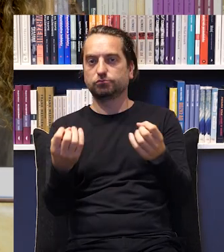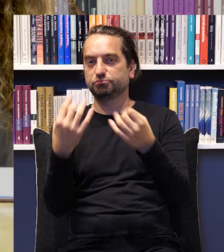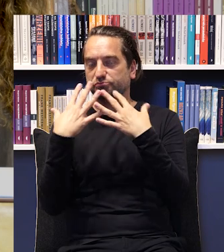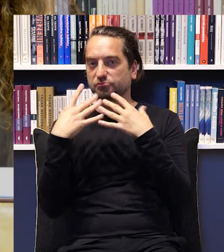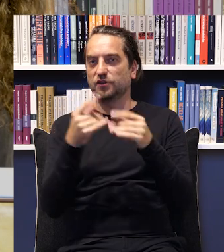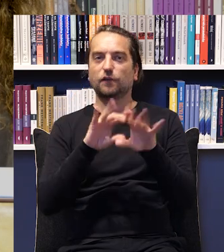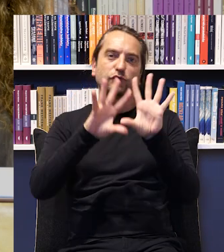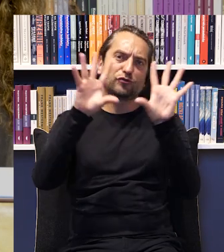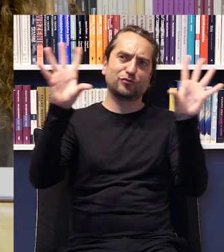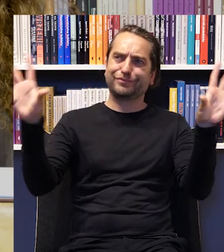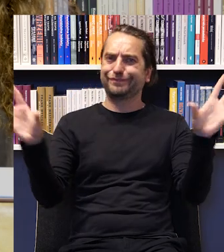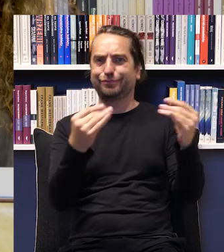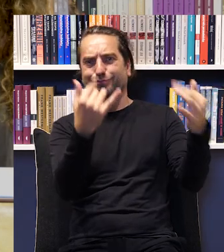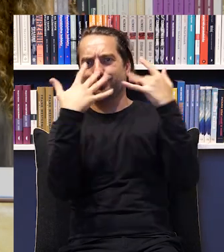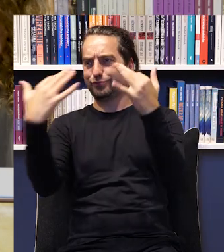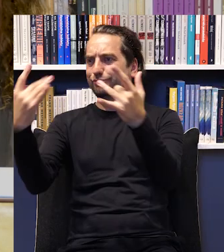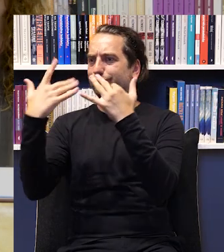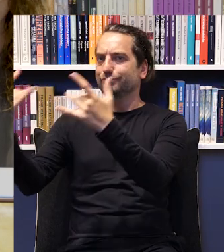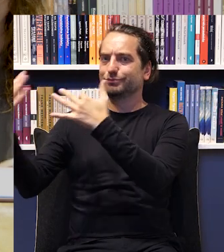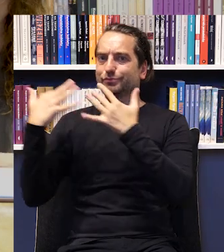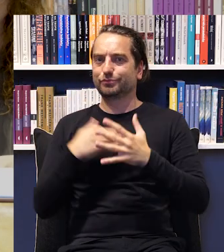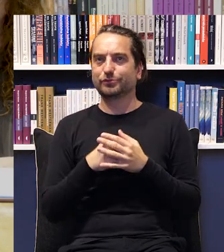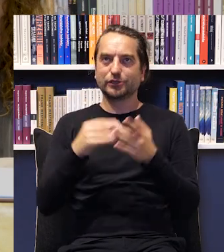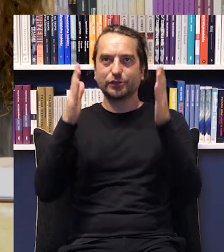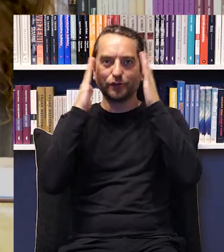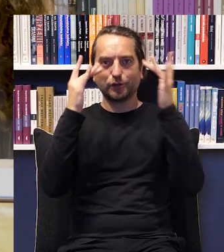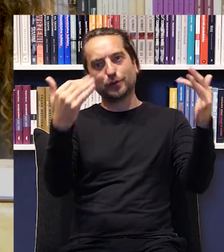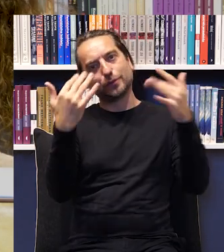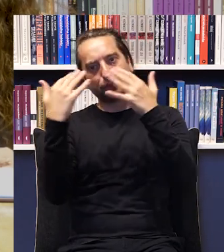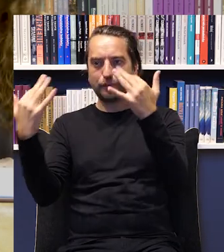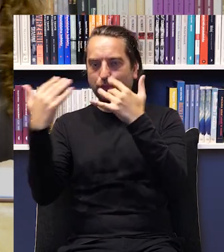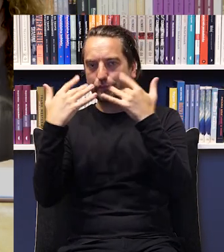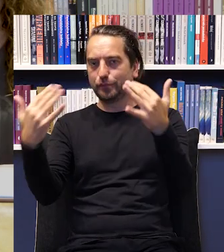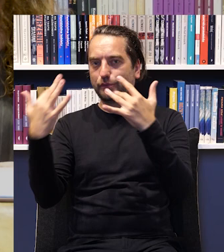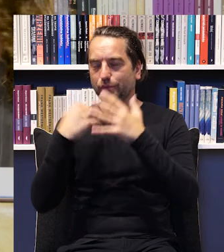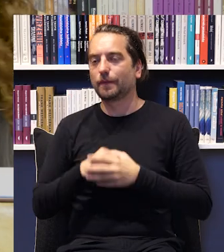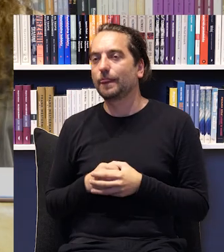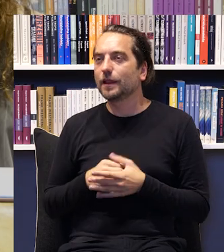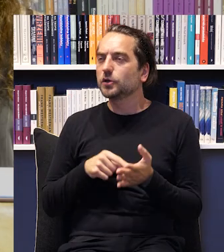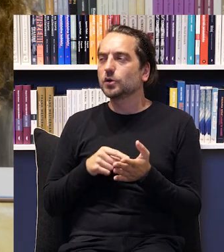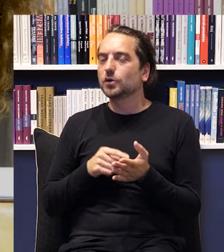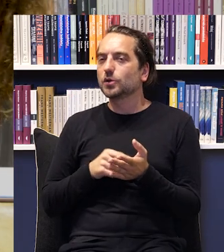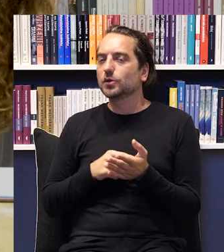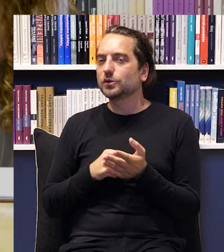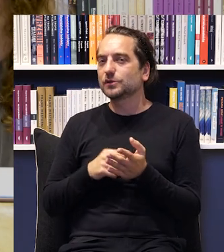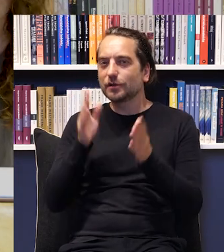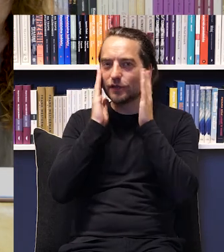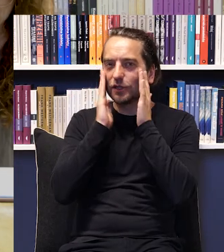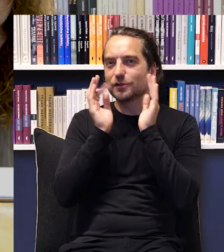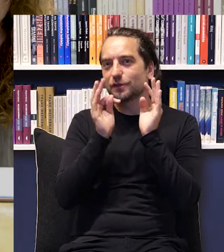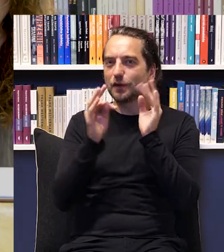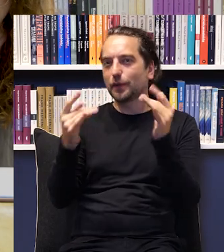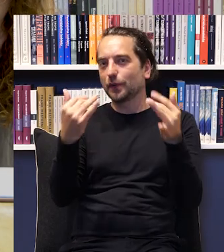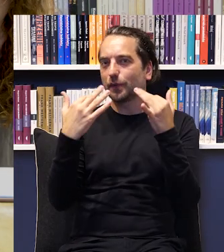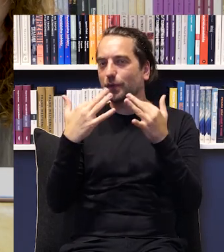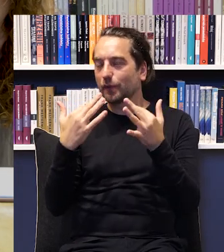wszystkiego i że... Strumień trochę... świadomości jest tu, myślę, zasadną bardzo tak. frazą. I że